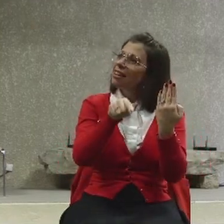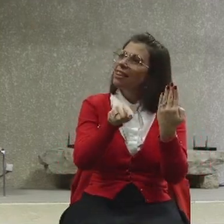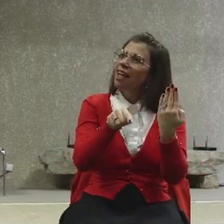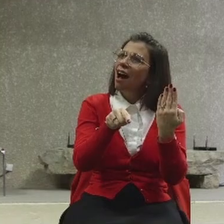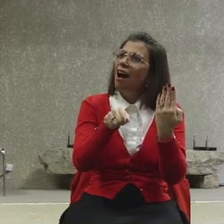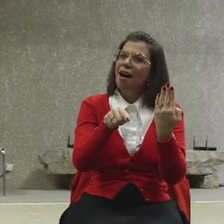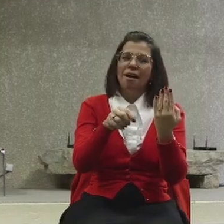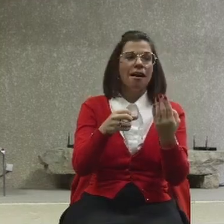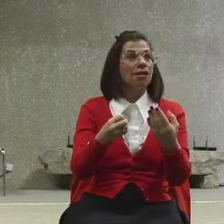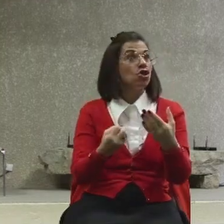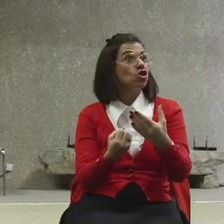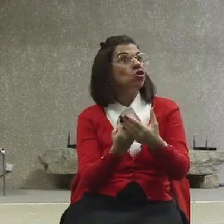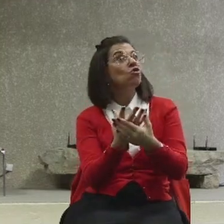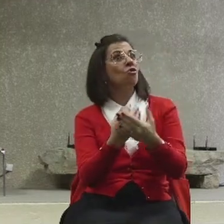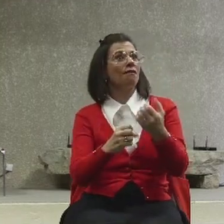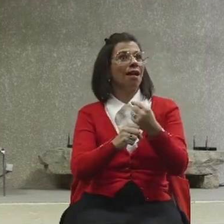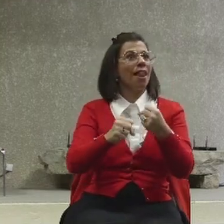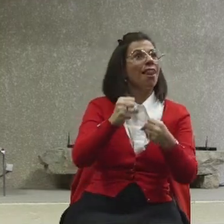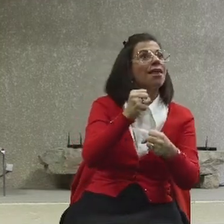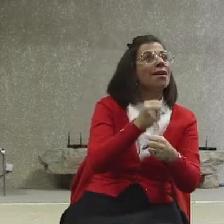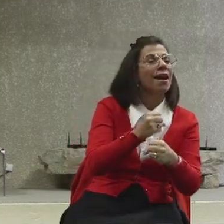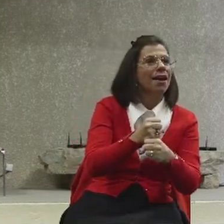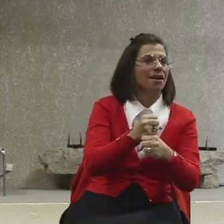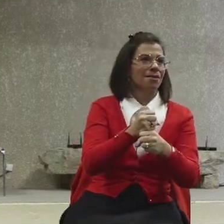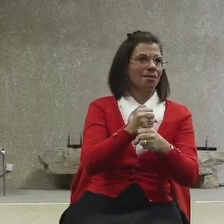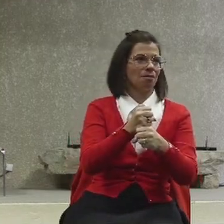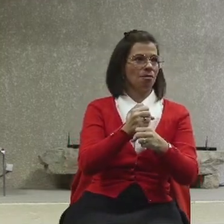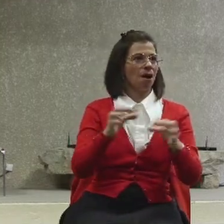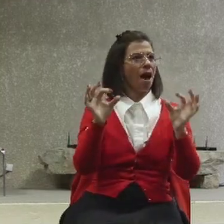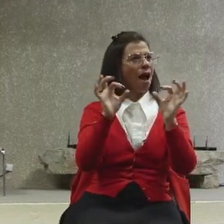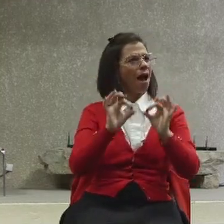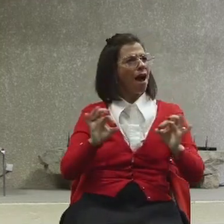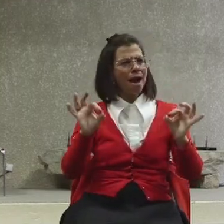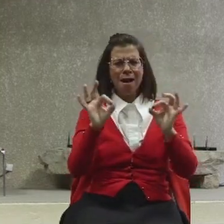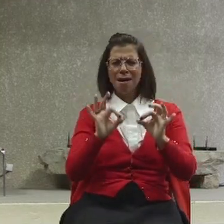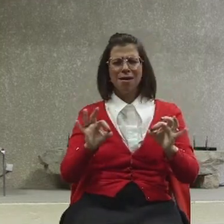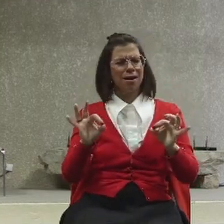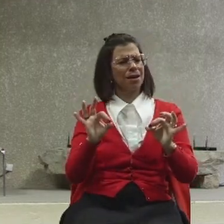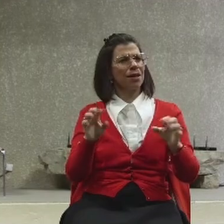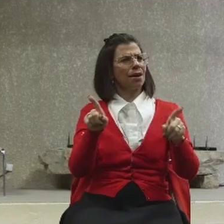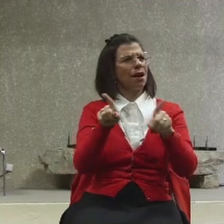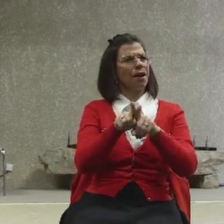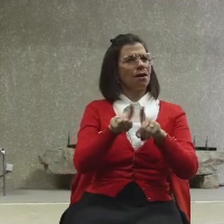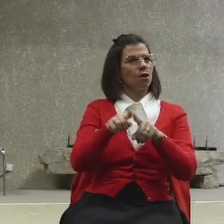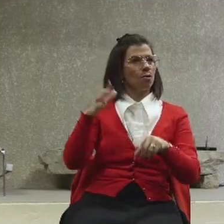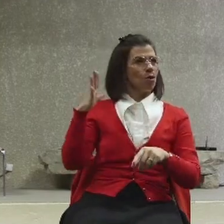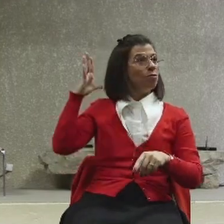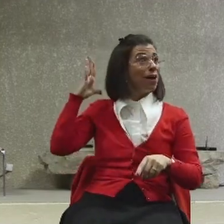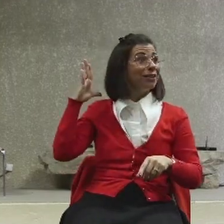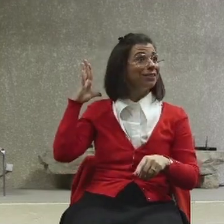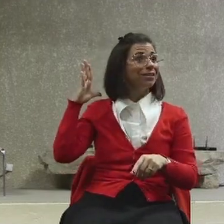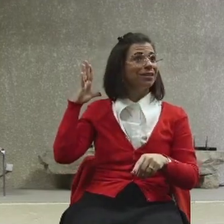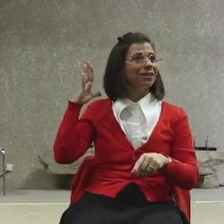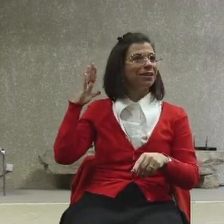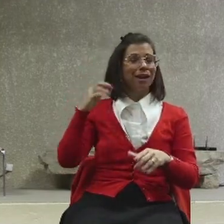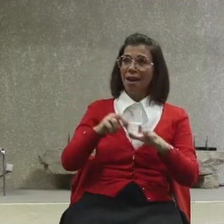la puissance, tant qu'ils n'expérimentent pas la puissance de la croix, ils sont en fait trompés par